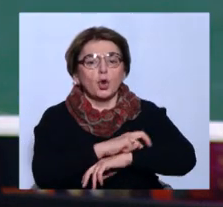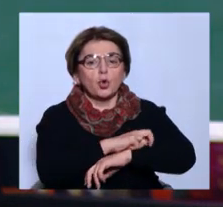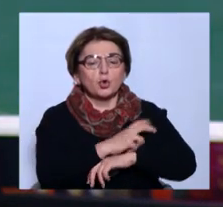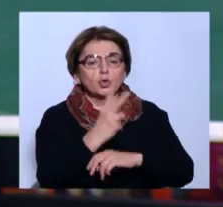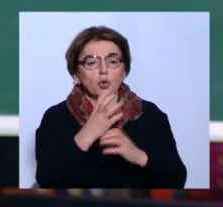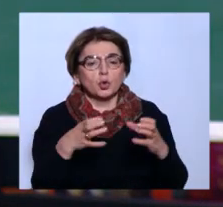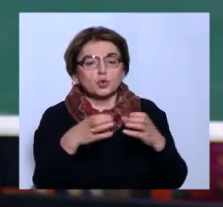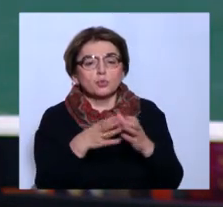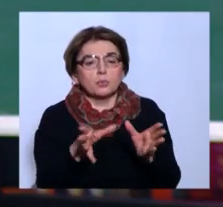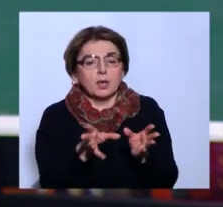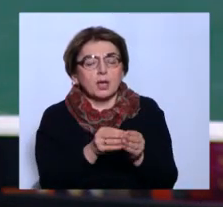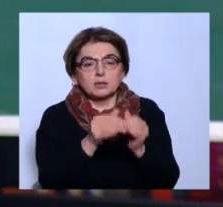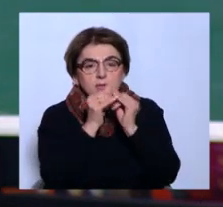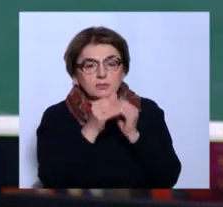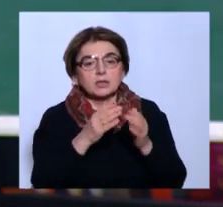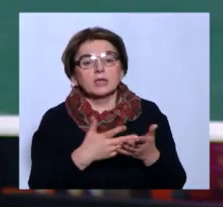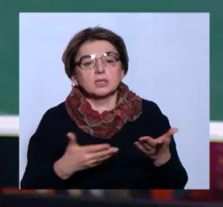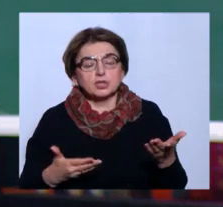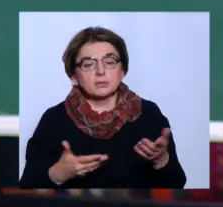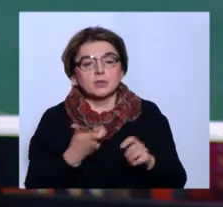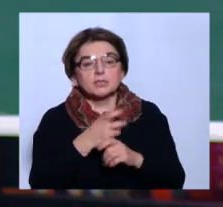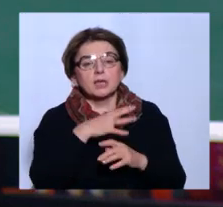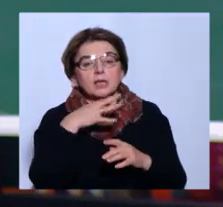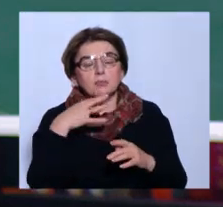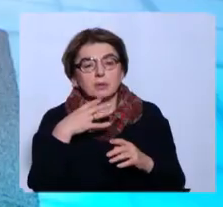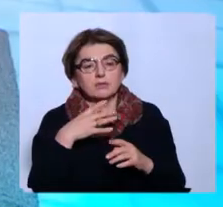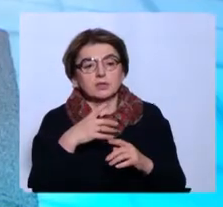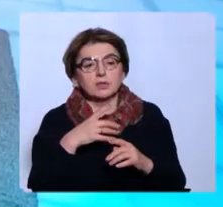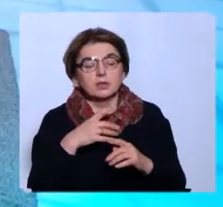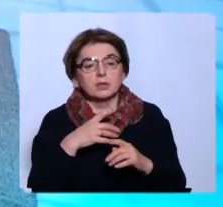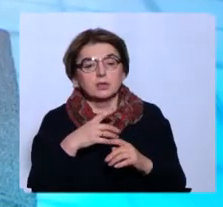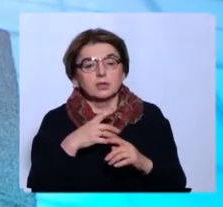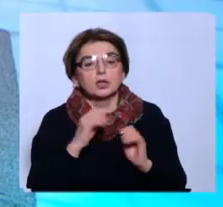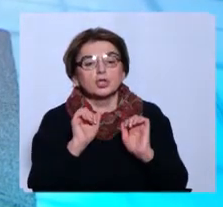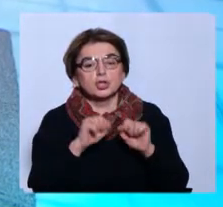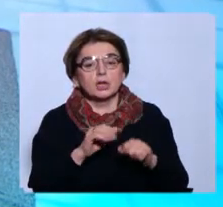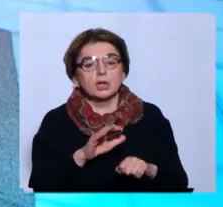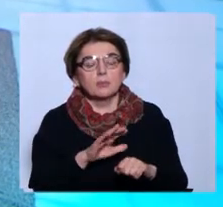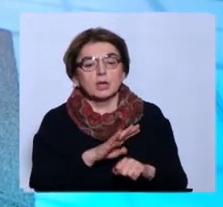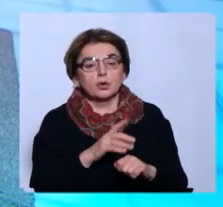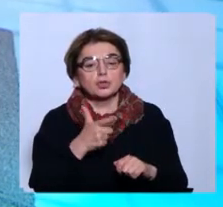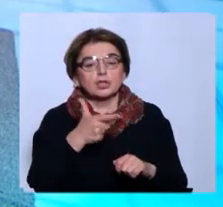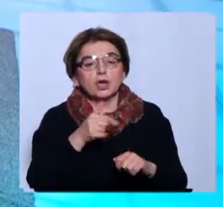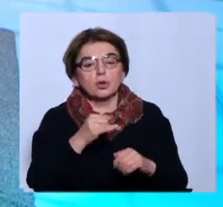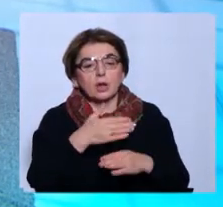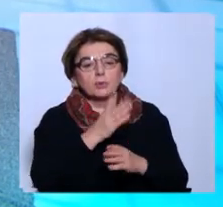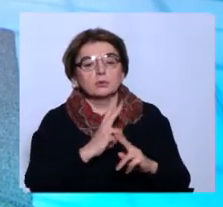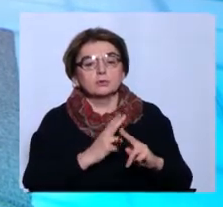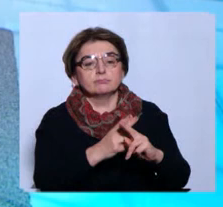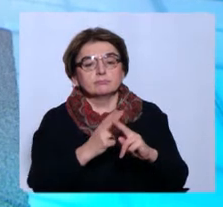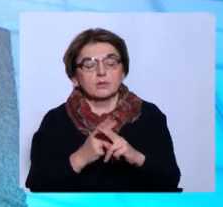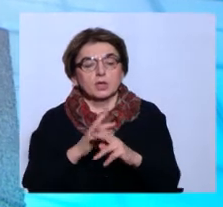ორი ჯგუფი ვეღარ ხვდება ერთმანეთს და ასე შემდეგ, ხო? ძალიან ბევრი შეიძლება გეოგრაფიული ბარიერი